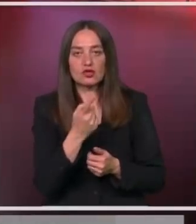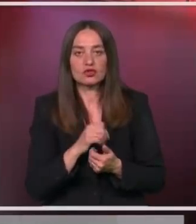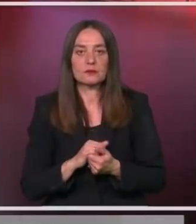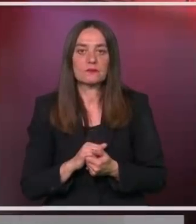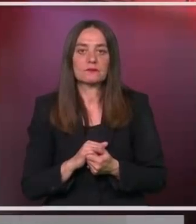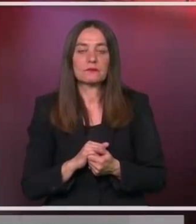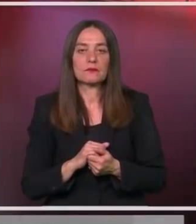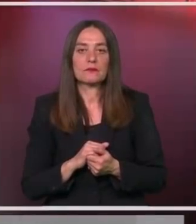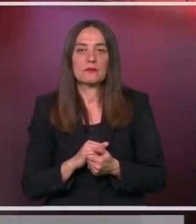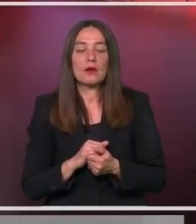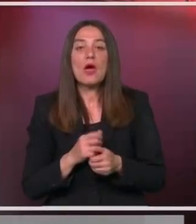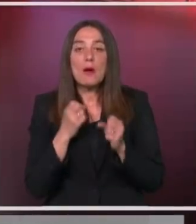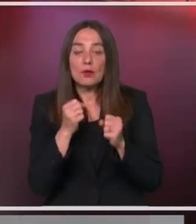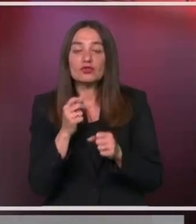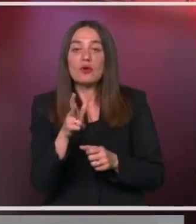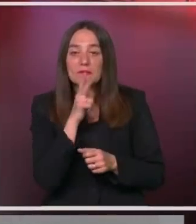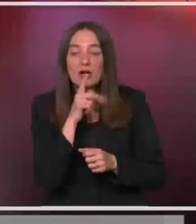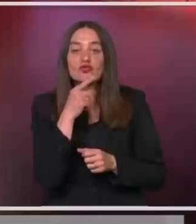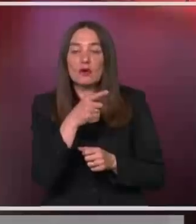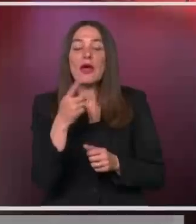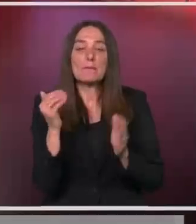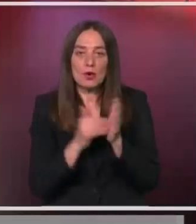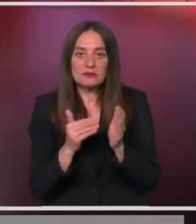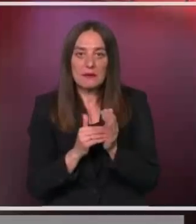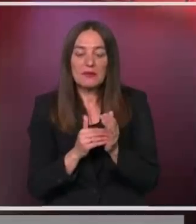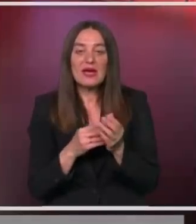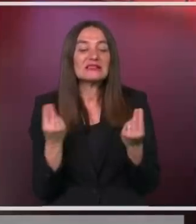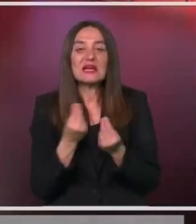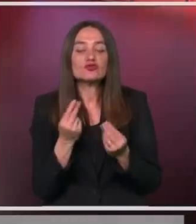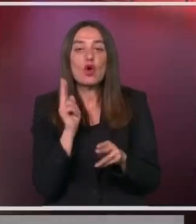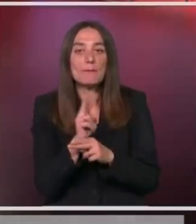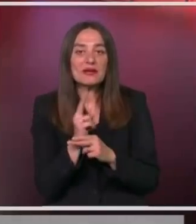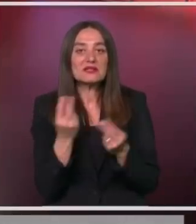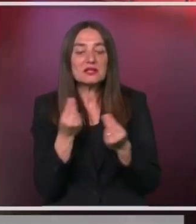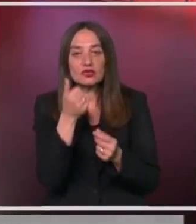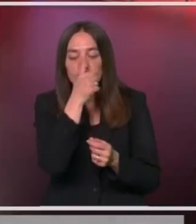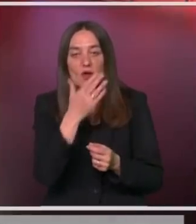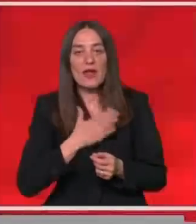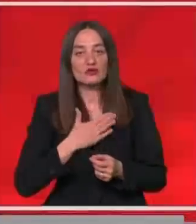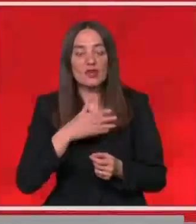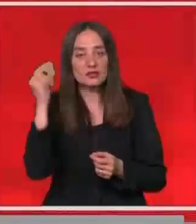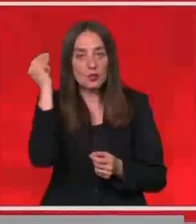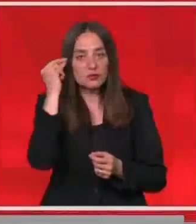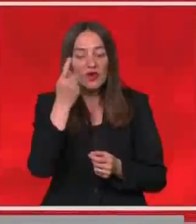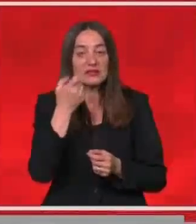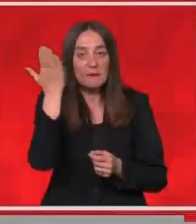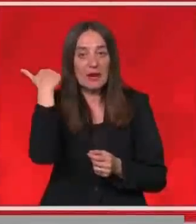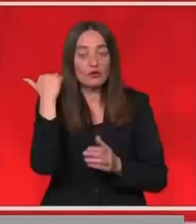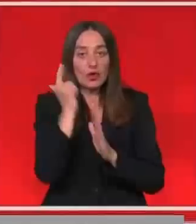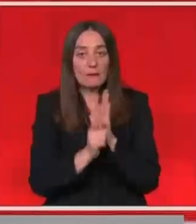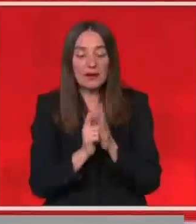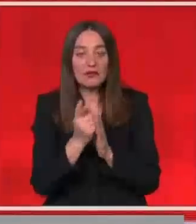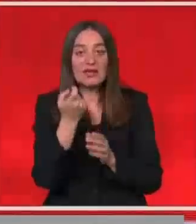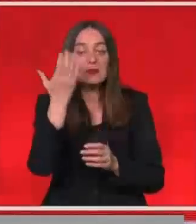oprezan sa tim, sa podrškom tražnje. Naravno, ona je potrebna. Zašto oprezan? Zato što naše iskustvo iz prethodnog perioda,